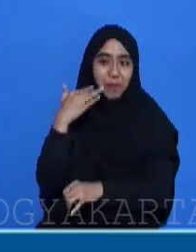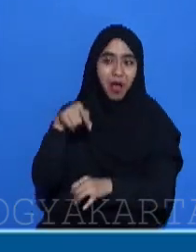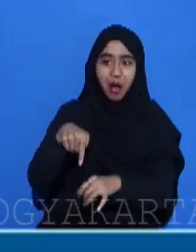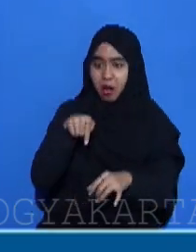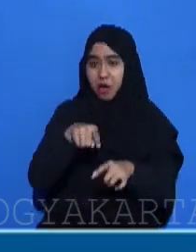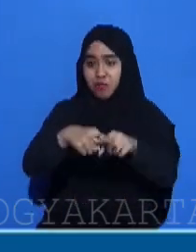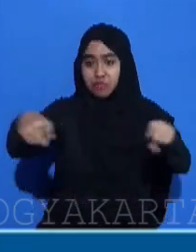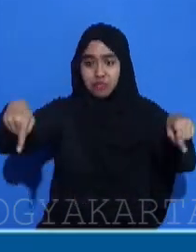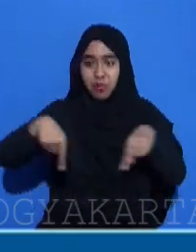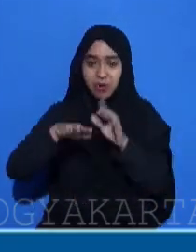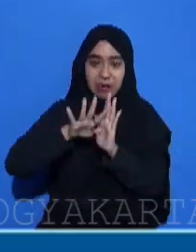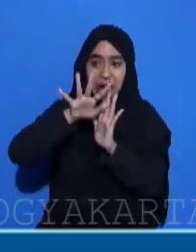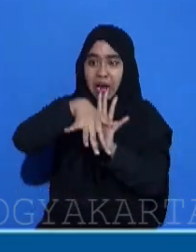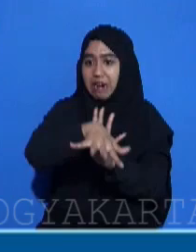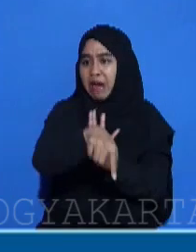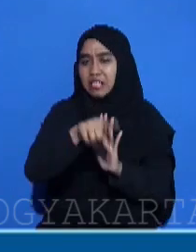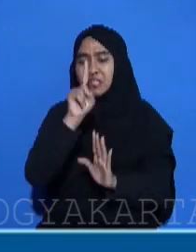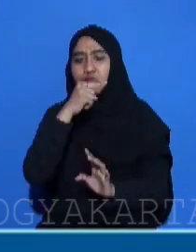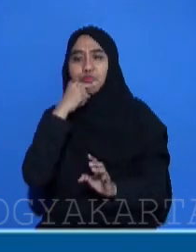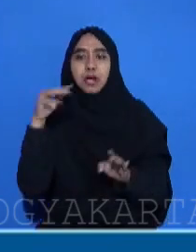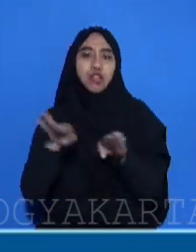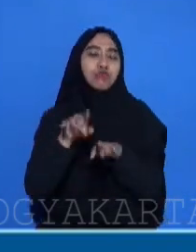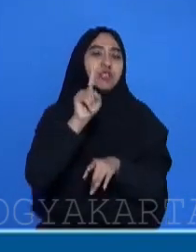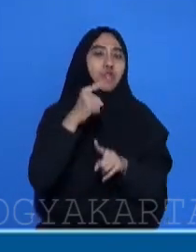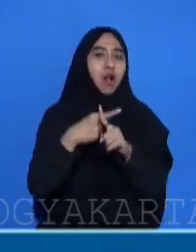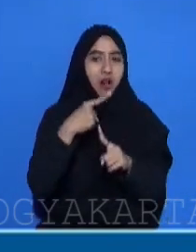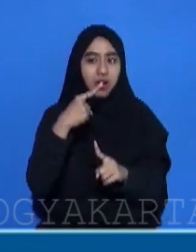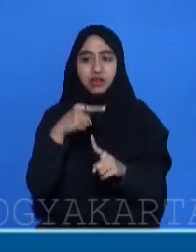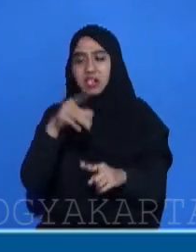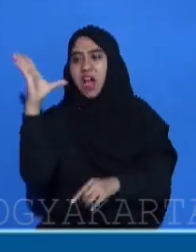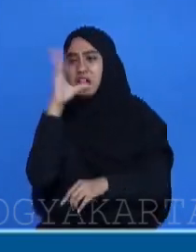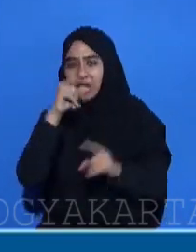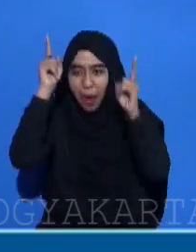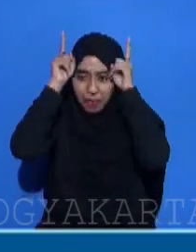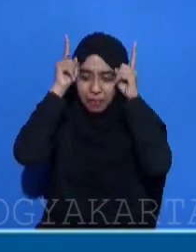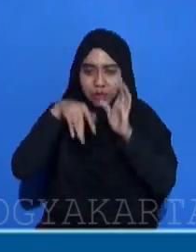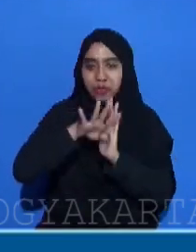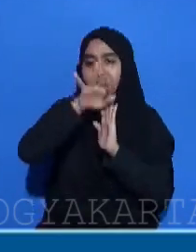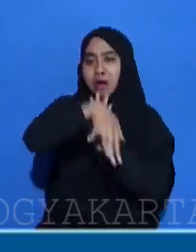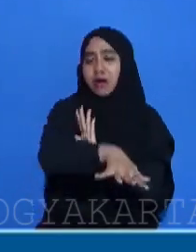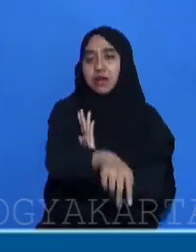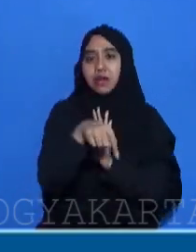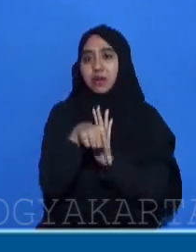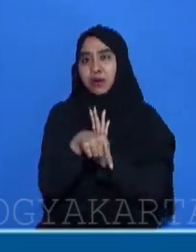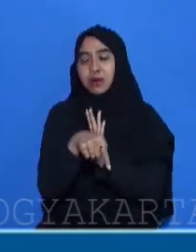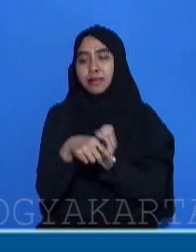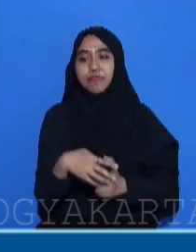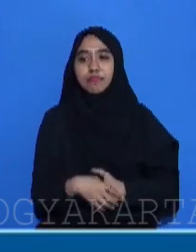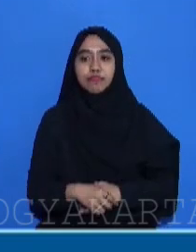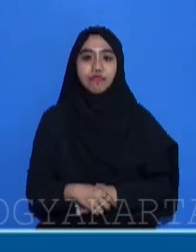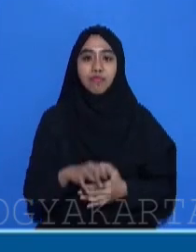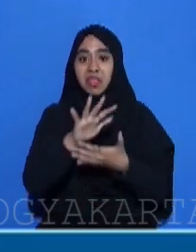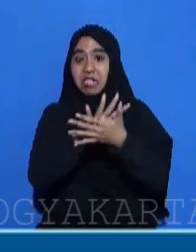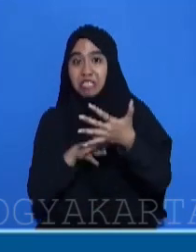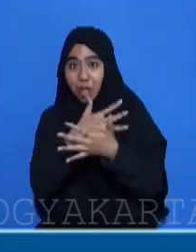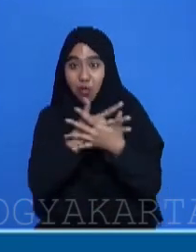Toyo irigasi seminggu kaping sepisan Inggih meniko ing saben tinten Kemis mitu rodaliman pambagening Toyota